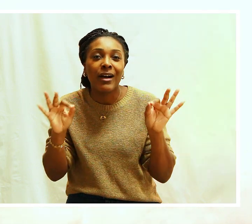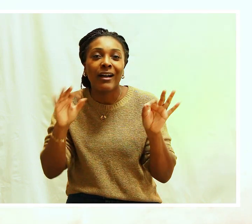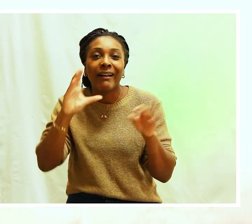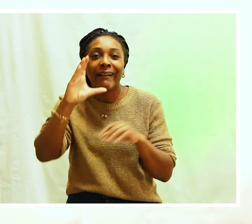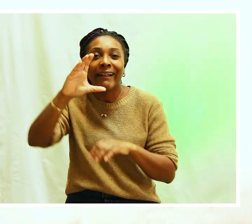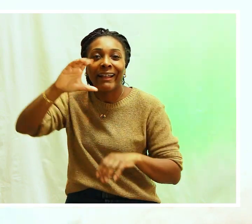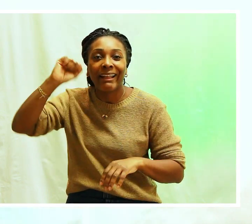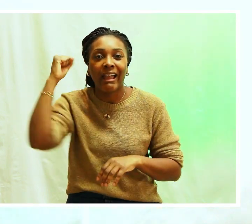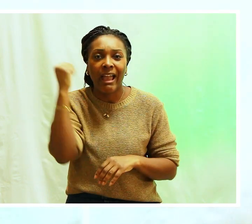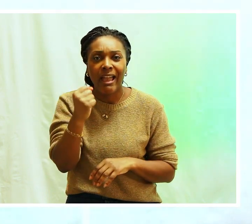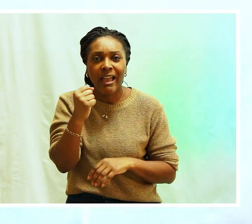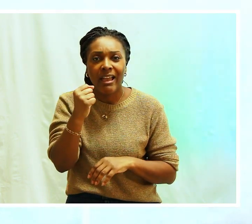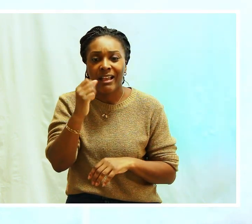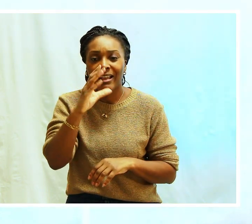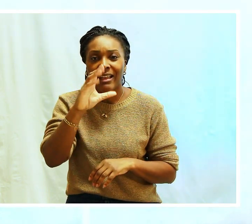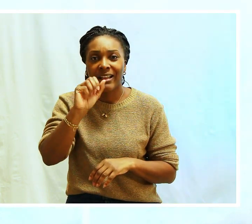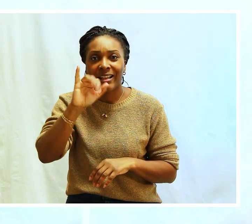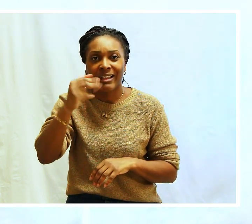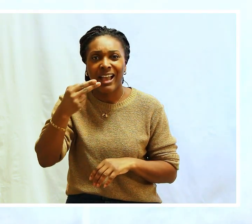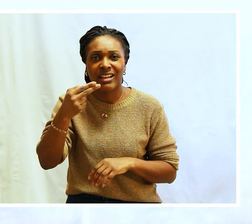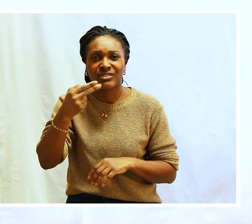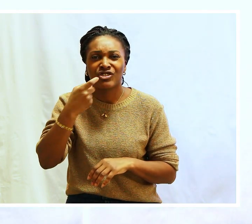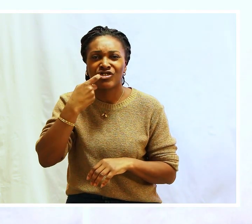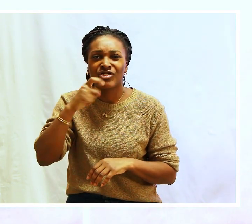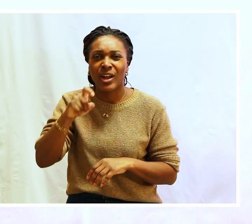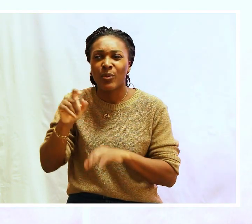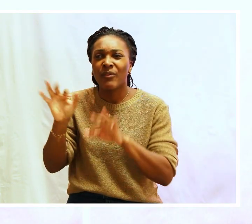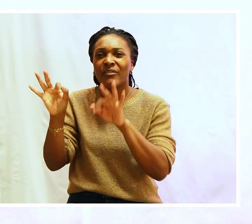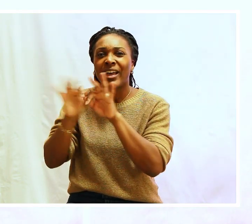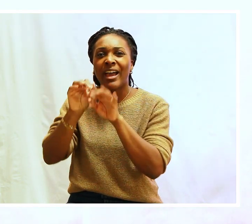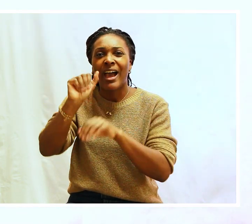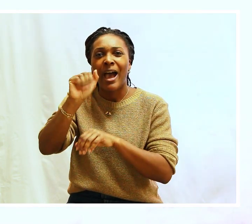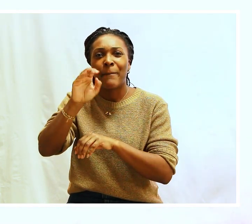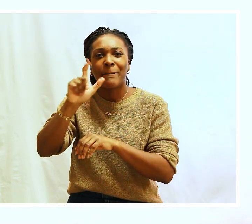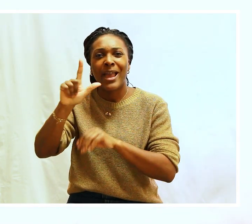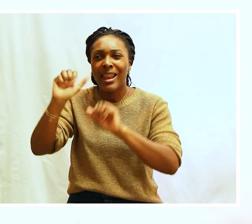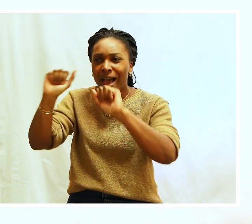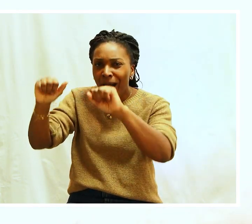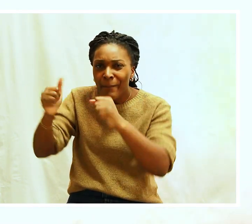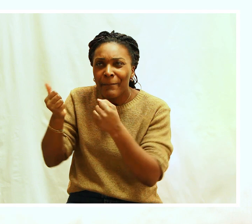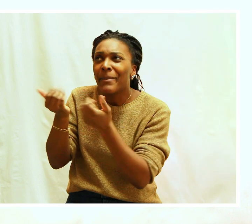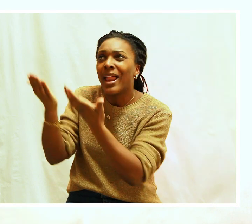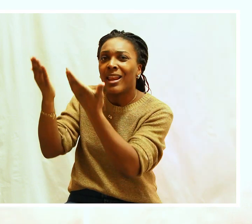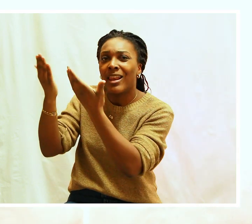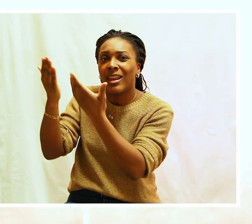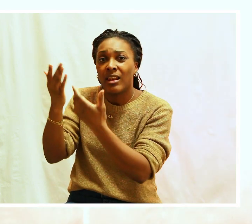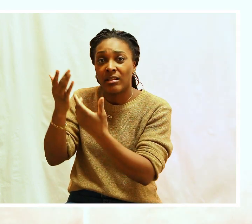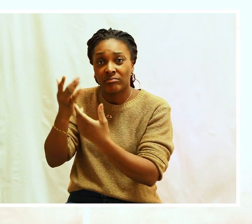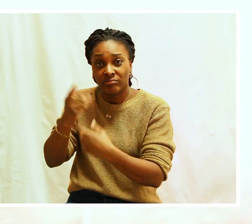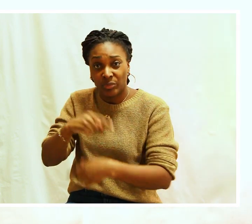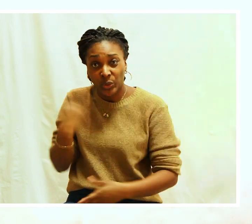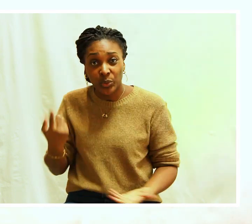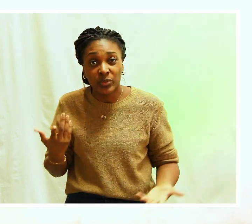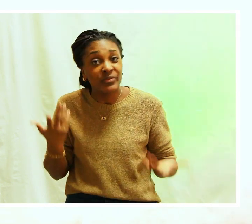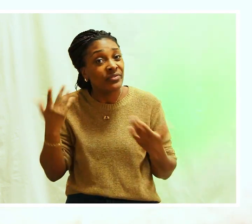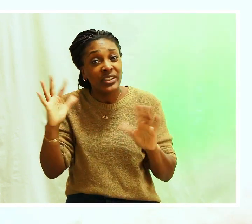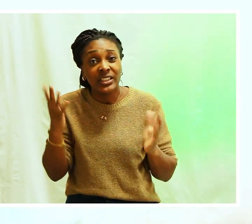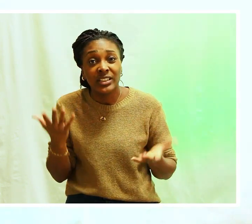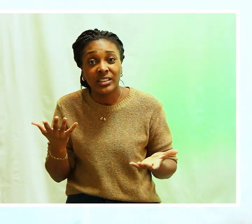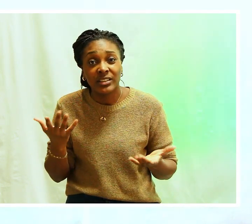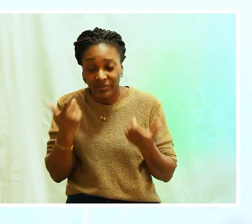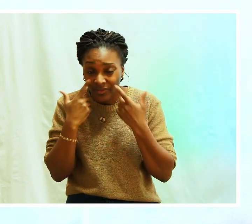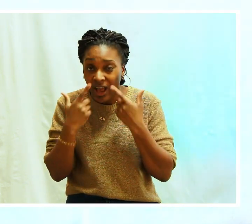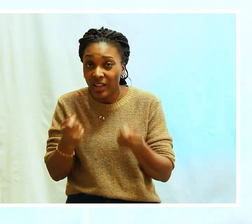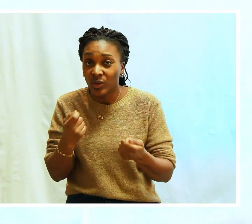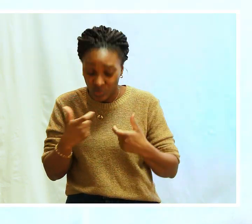la Bible, où Caïn va être jaloux de son frère Abel à cause d'une offrande, ça va terminer en meurtre. La preuve qu'il faut faire vraiment très attention de ce qui